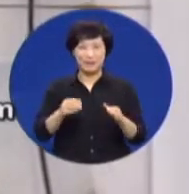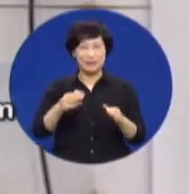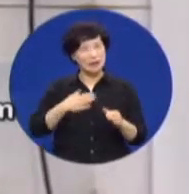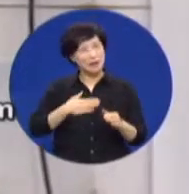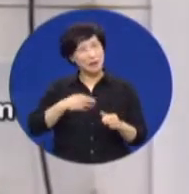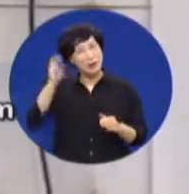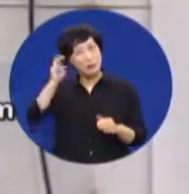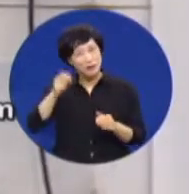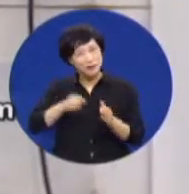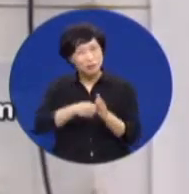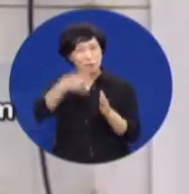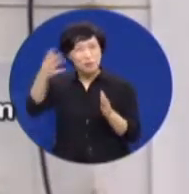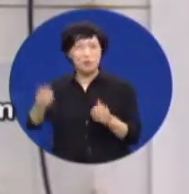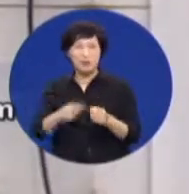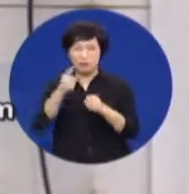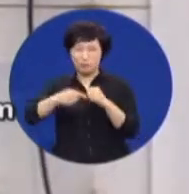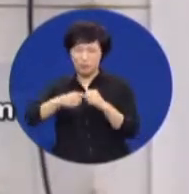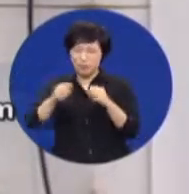중이 됐을 것이다.